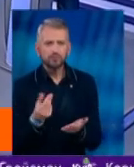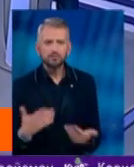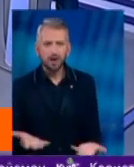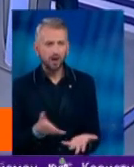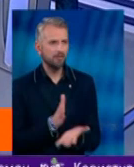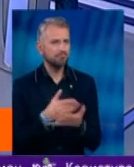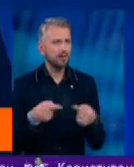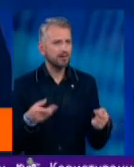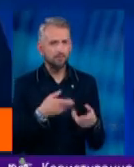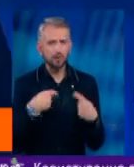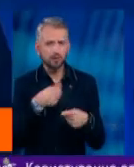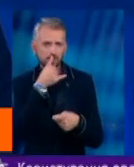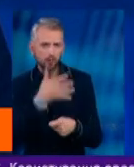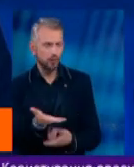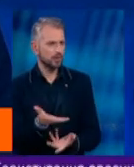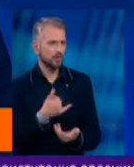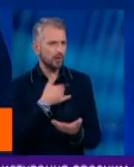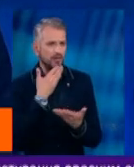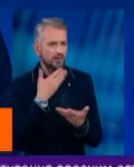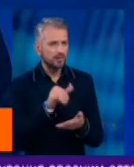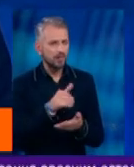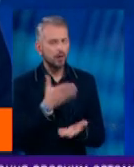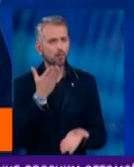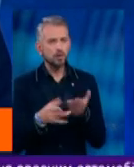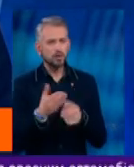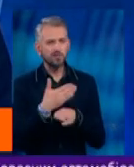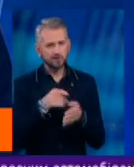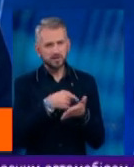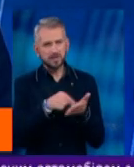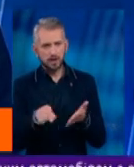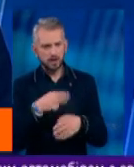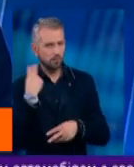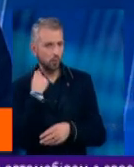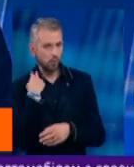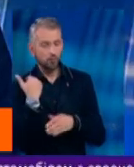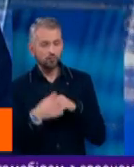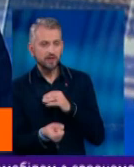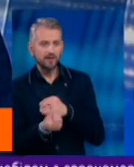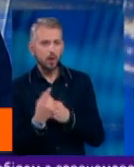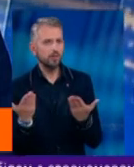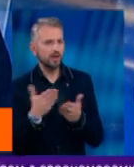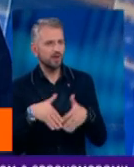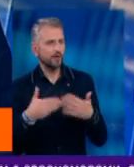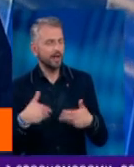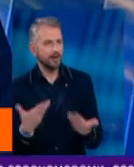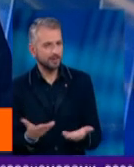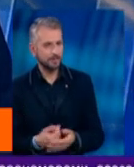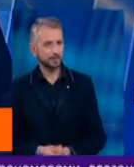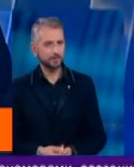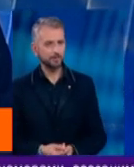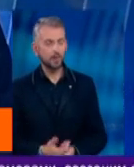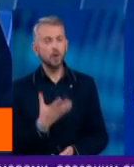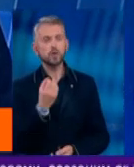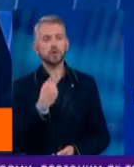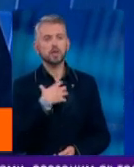майна відповідно не маєте, можливо, навіть на часткове списання боргу. Тобто вже з'являються якісь варіанти. Ще